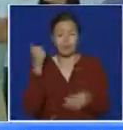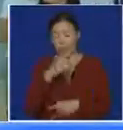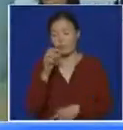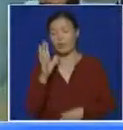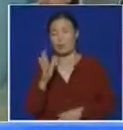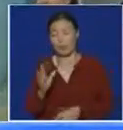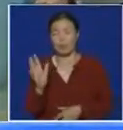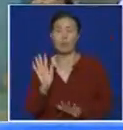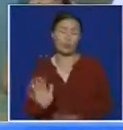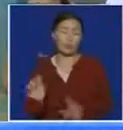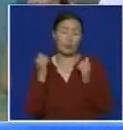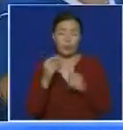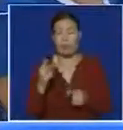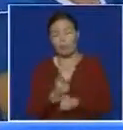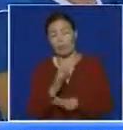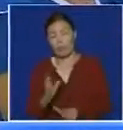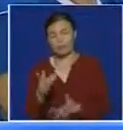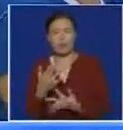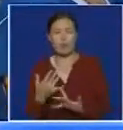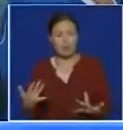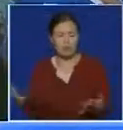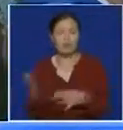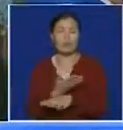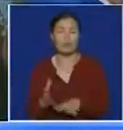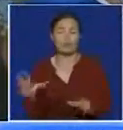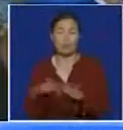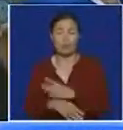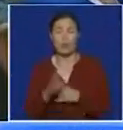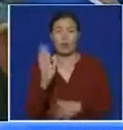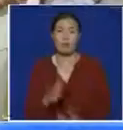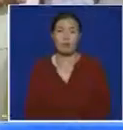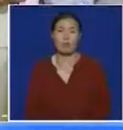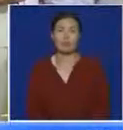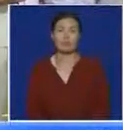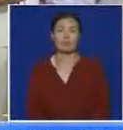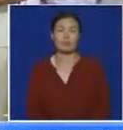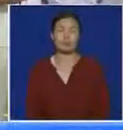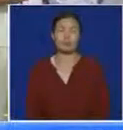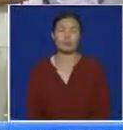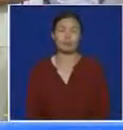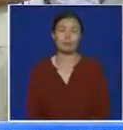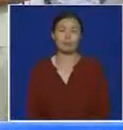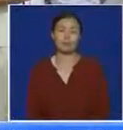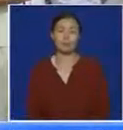болады және тек спорттың екі түрінен ғана емес, басқа да түрлері қосылады. Әйгерім Ашықбаева, Саламат Қайыпов, Каспий Ақпарат.